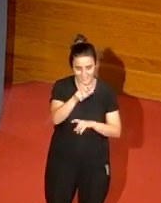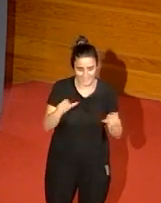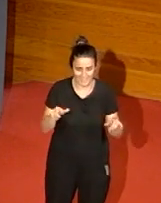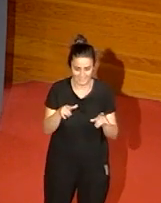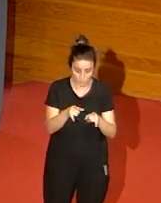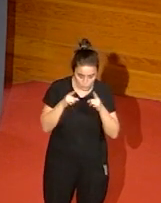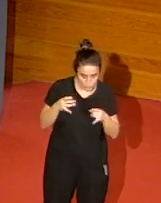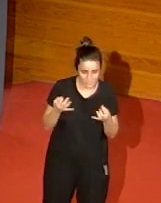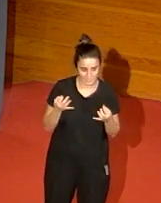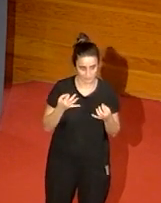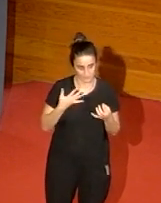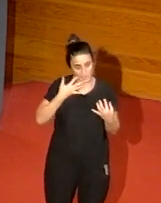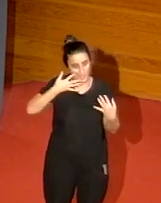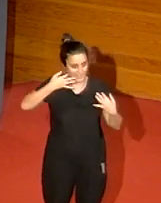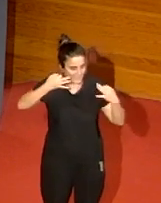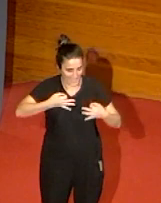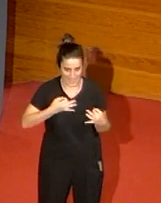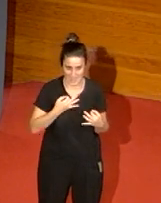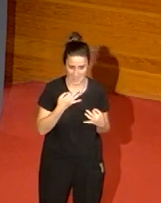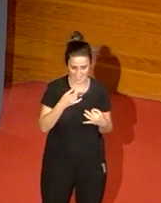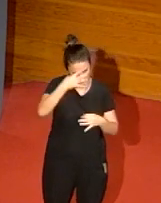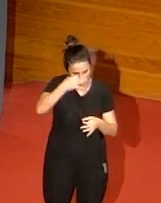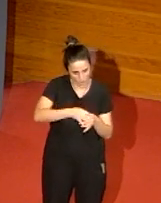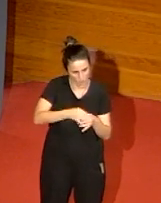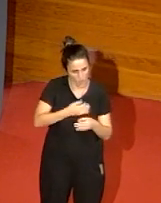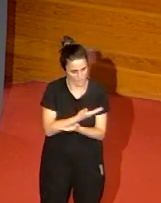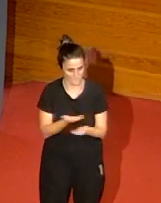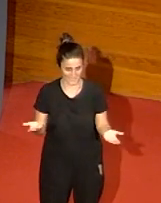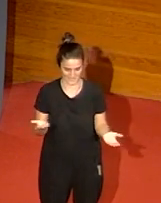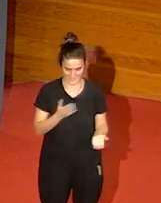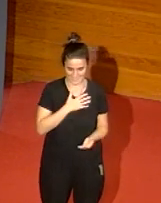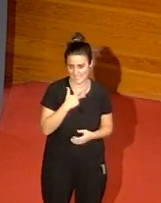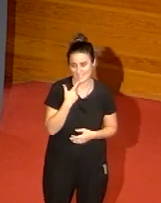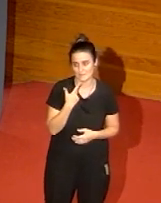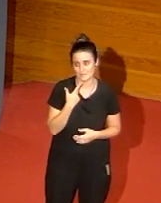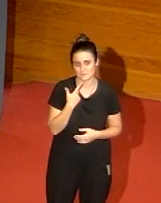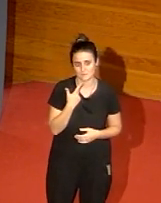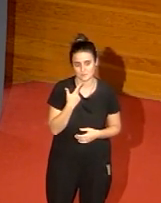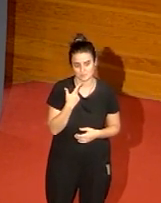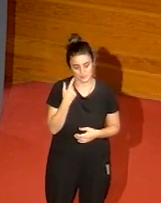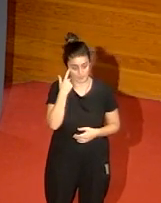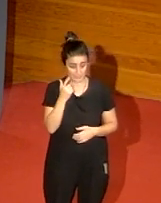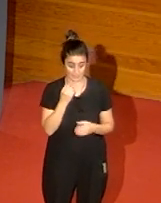da, sinesgarritasunak. Eta jakiteak, informazio hori